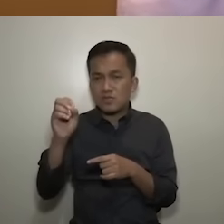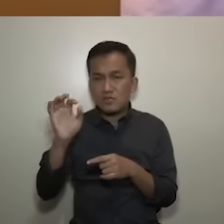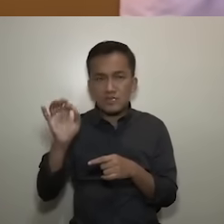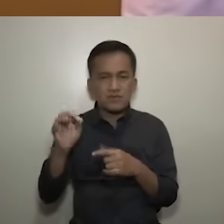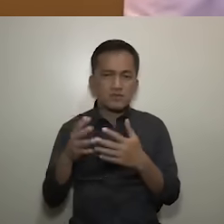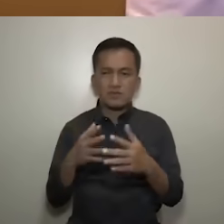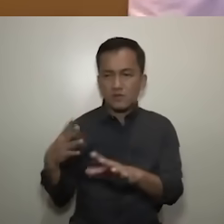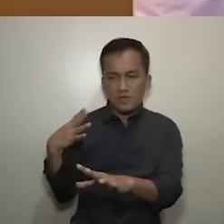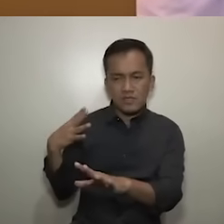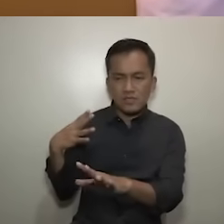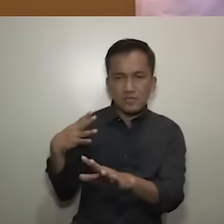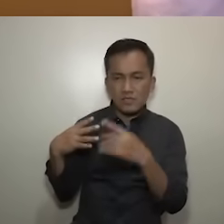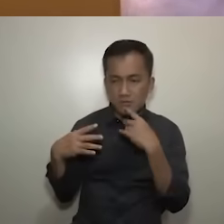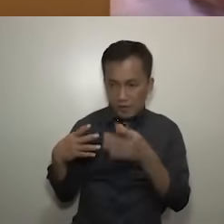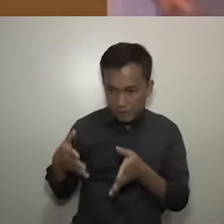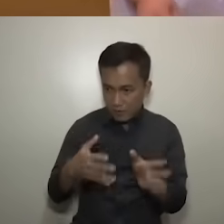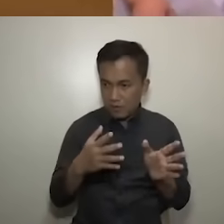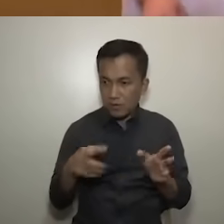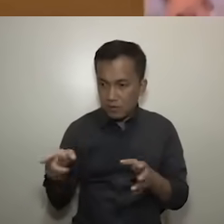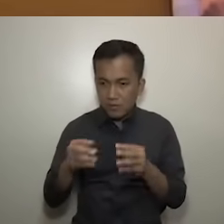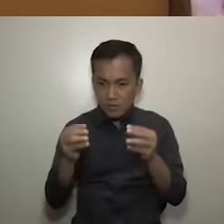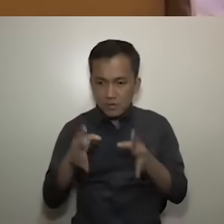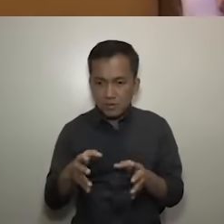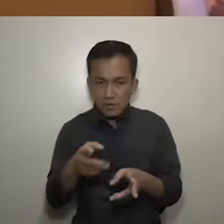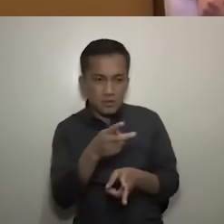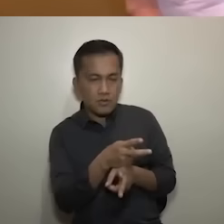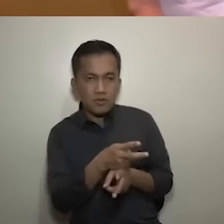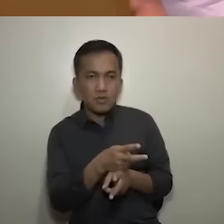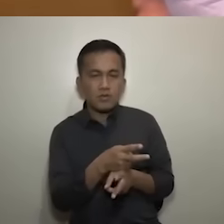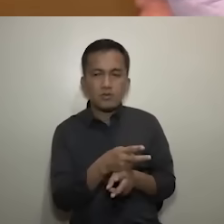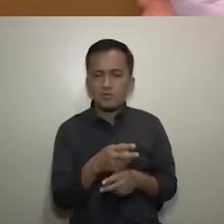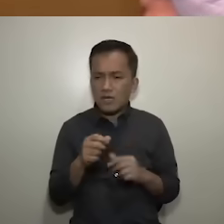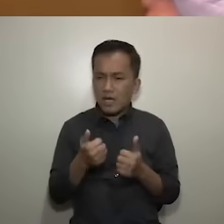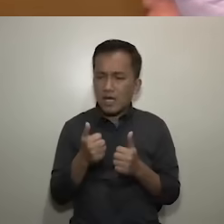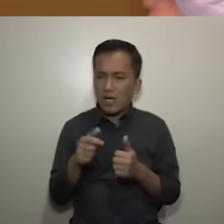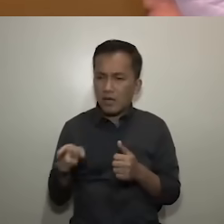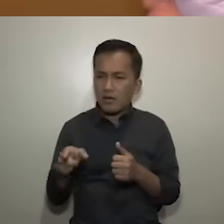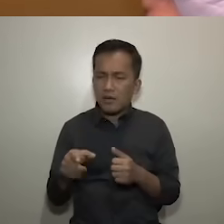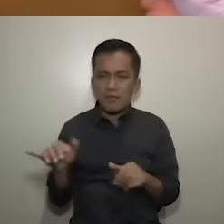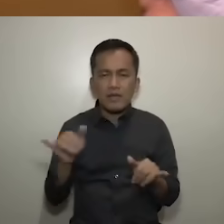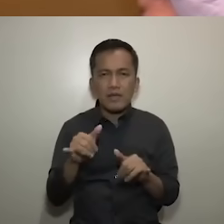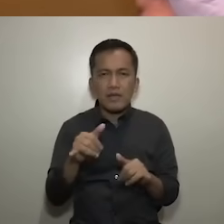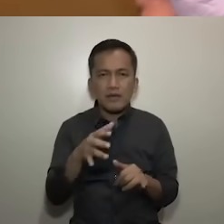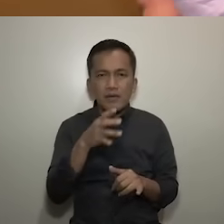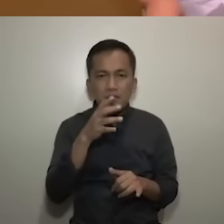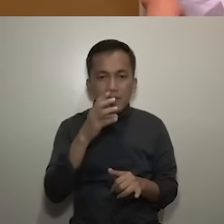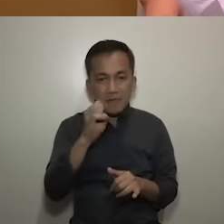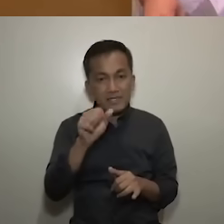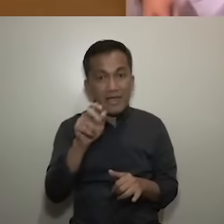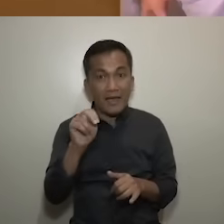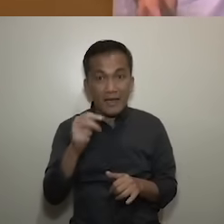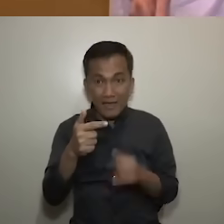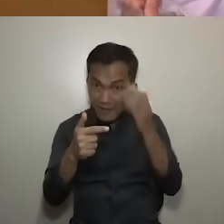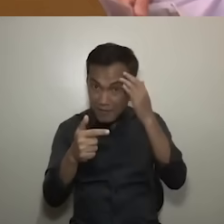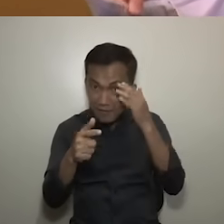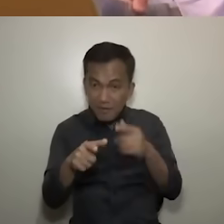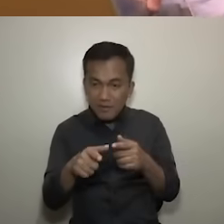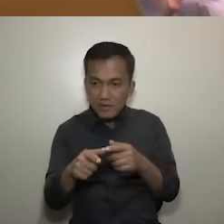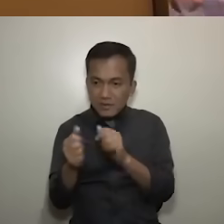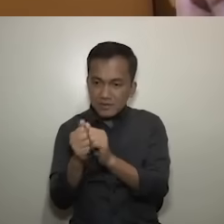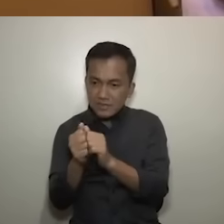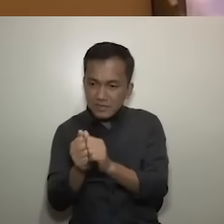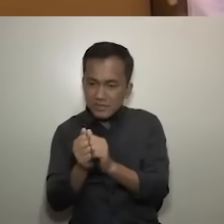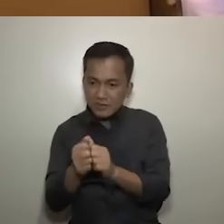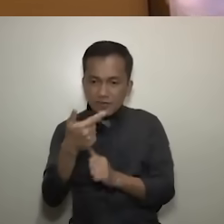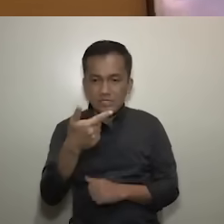sir. Napapayagan mo at ikaw pa ang manager at nandun ka nagsasama. Mm-hmm. Parang ka mamasang. Hindi po, sir. Alam yung mga mamasang? Sasamahan yung